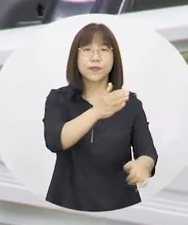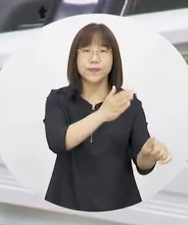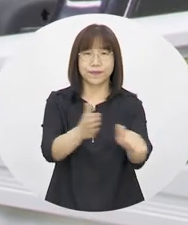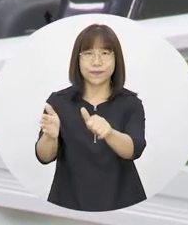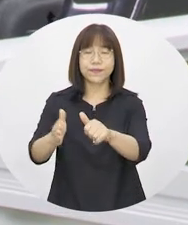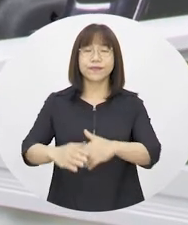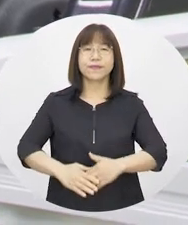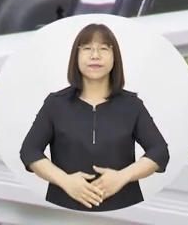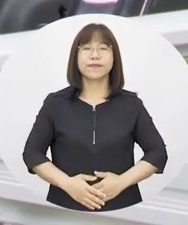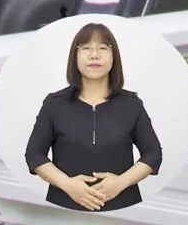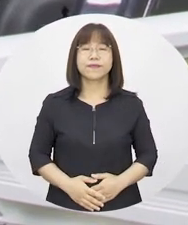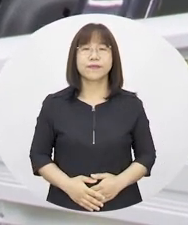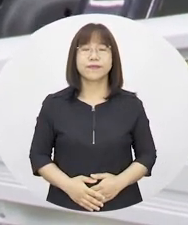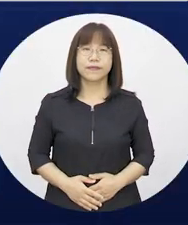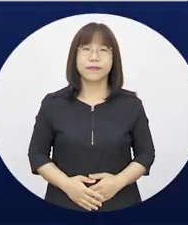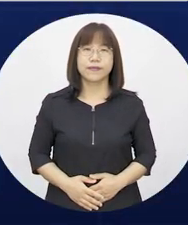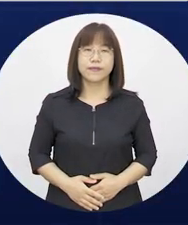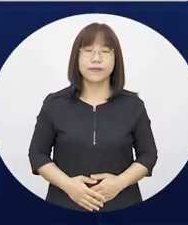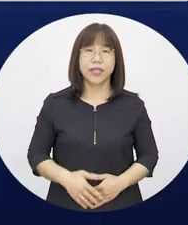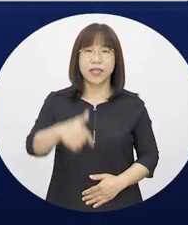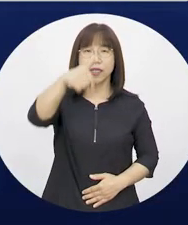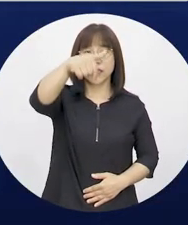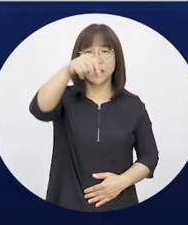문의하면 됩니다.